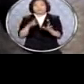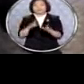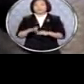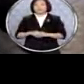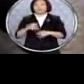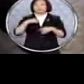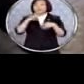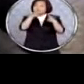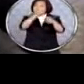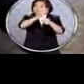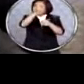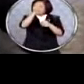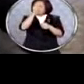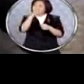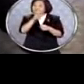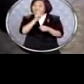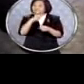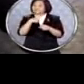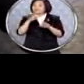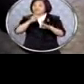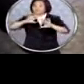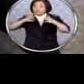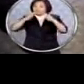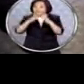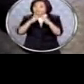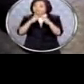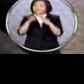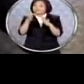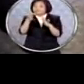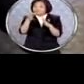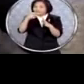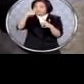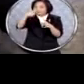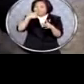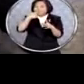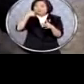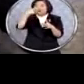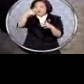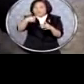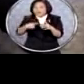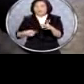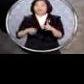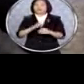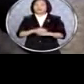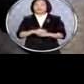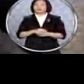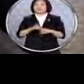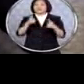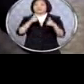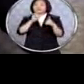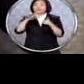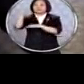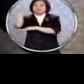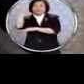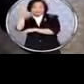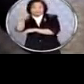的马总统再说一遍，我讲的是国家赤字的减半，不是国家债务的减半，这两个观念是不一样